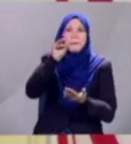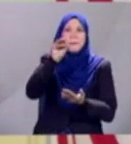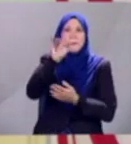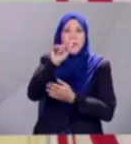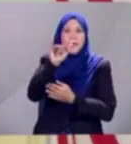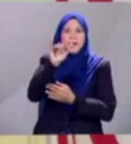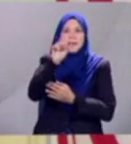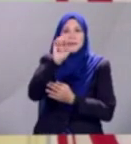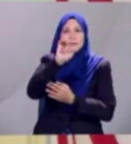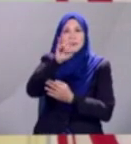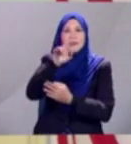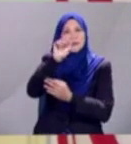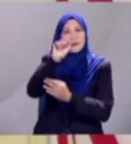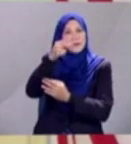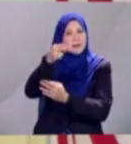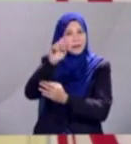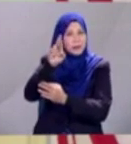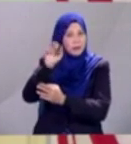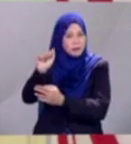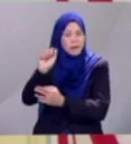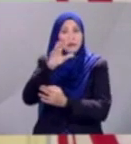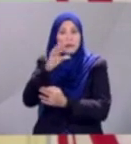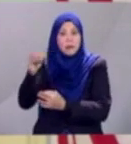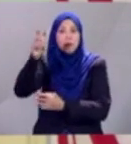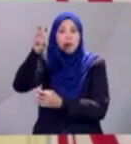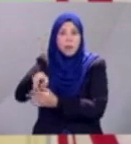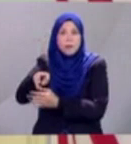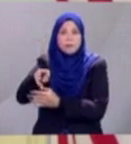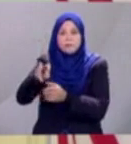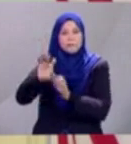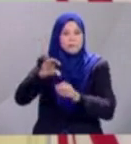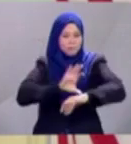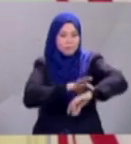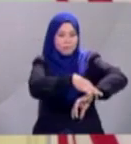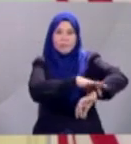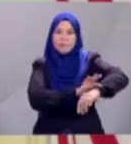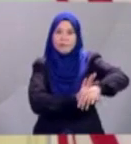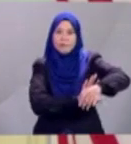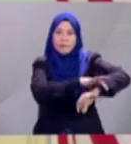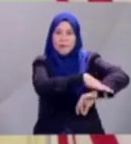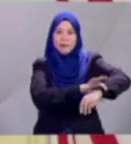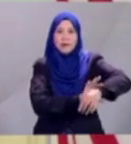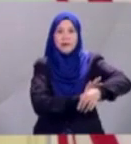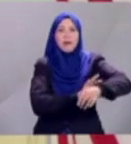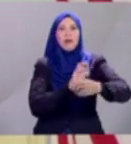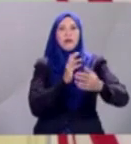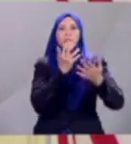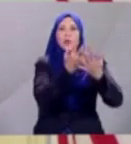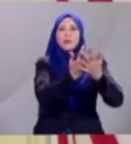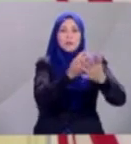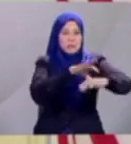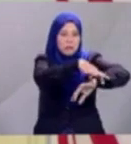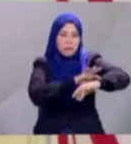Dan mereka juga diwajibkan untuk memakai gelang tangan kuarantin ataupun wristband